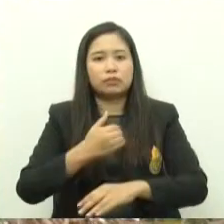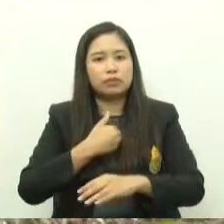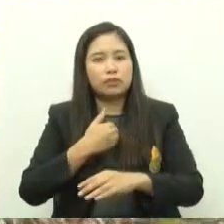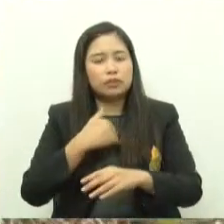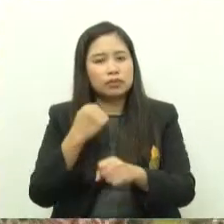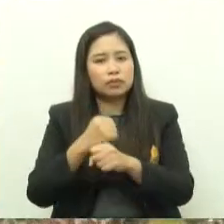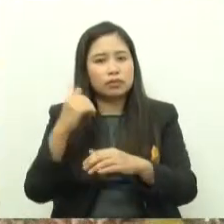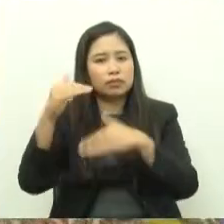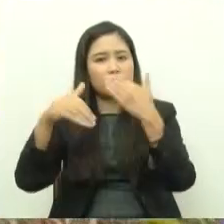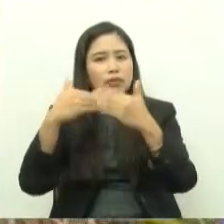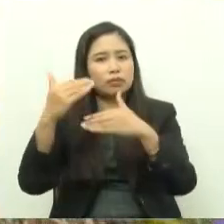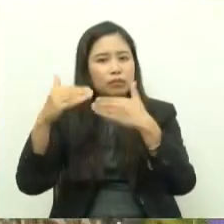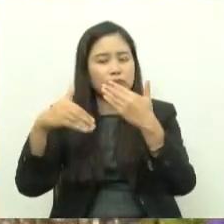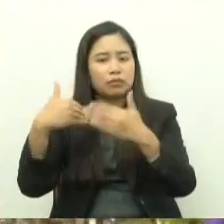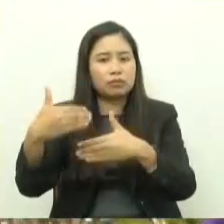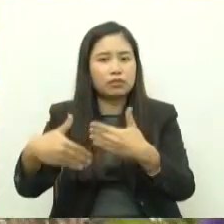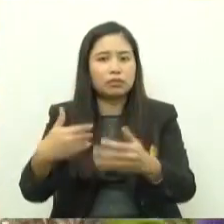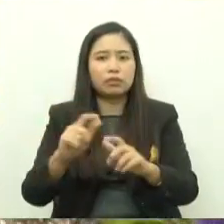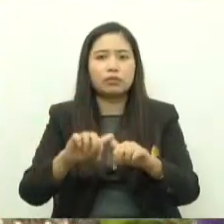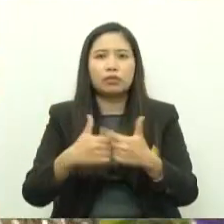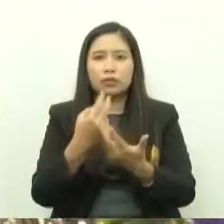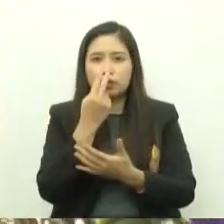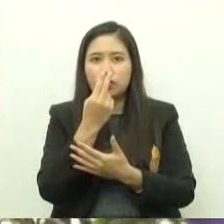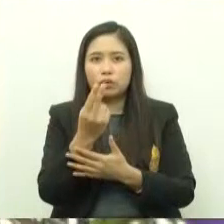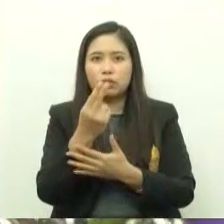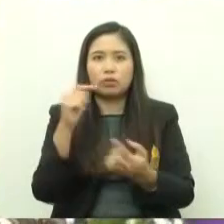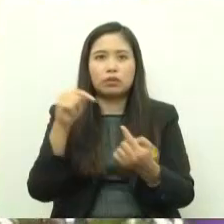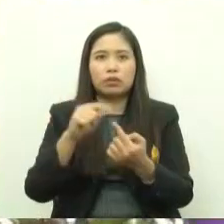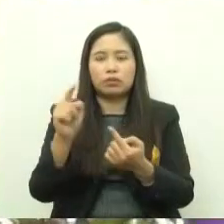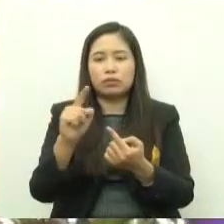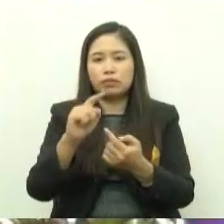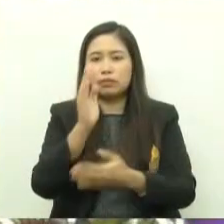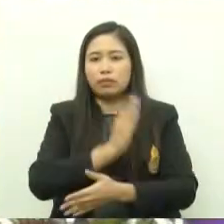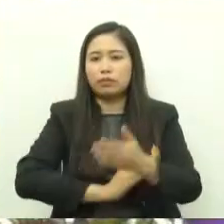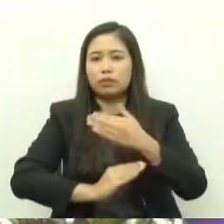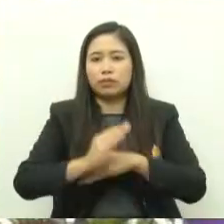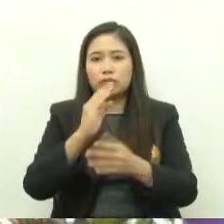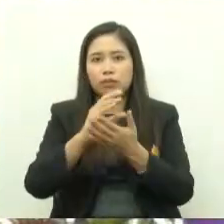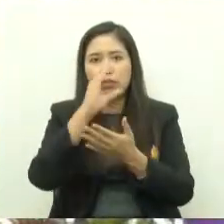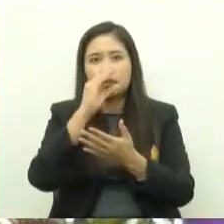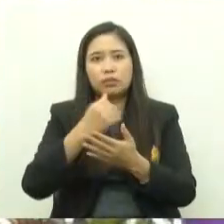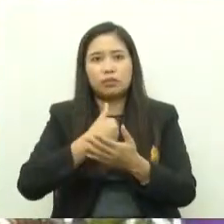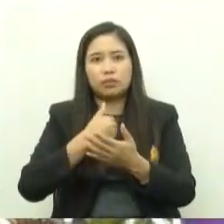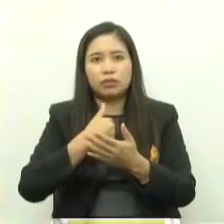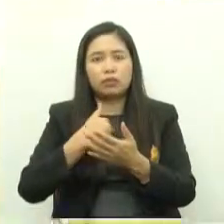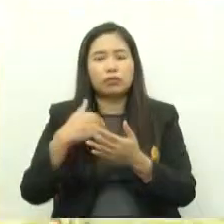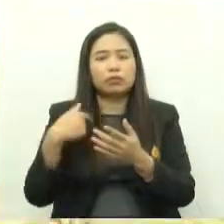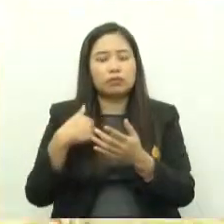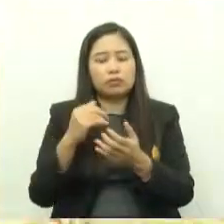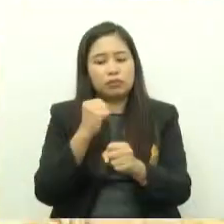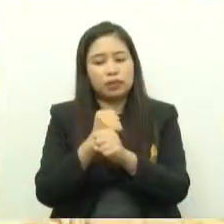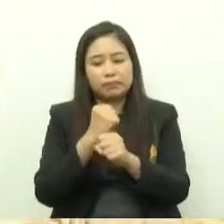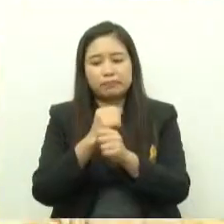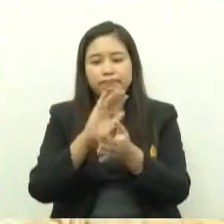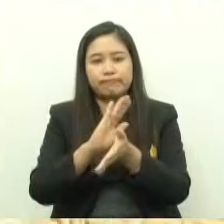พัฒนาการเป็นอย่างมากเราลองมาฟังกันดูดูครับว่าในส่วนของการศึกษาพิเศษตอนนี้เนี่ยตอนนี้มีความเข้มแข็งมากขึ้นท่าน